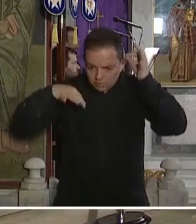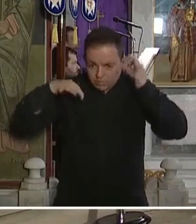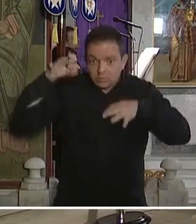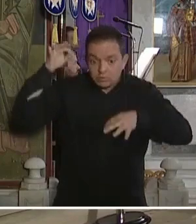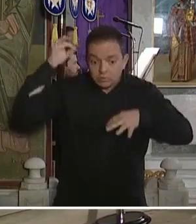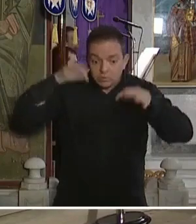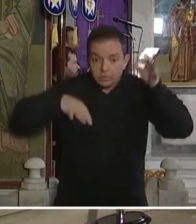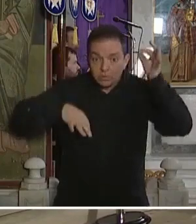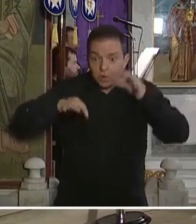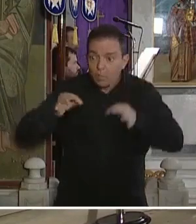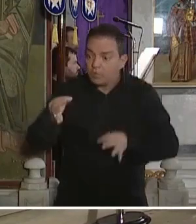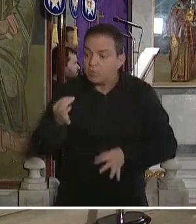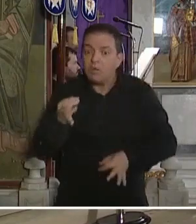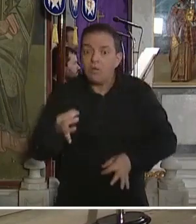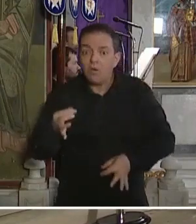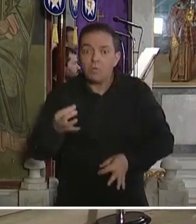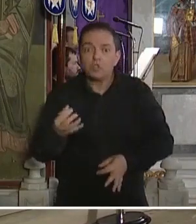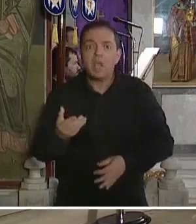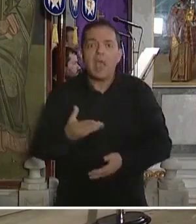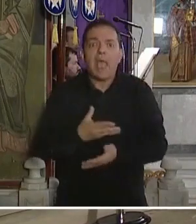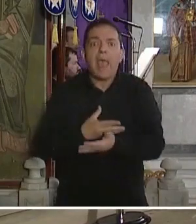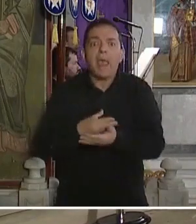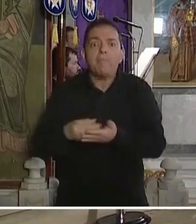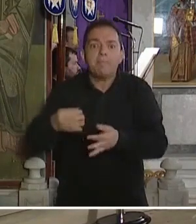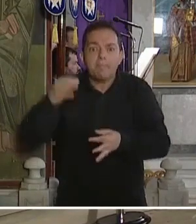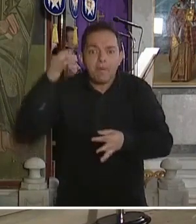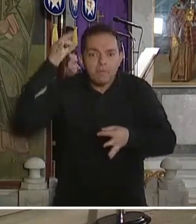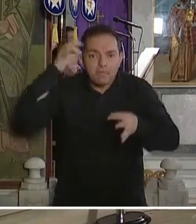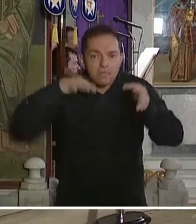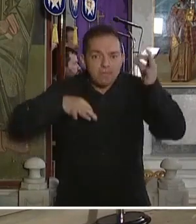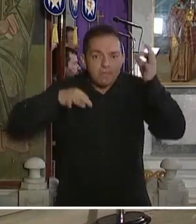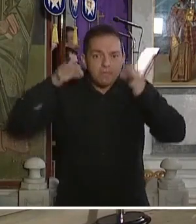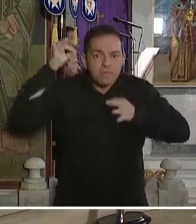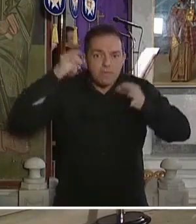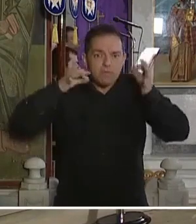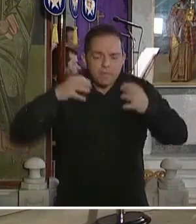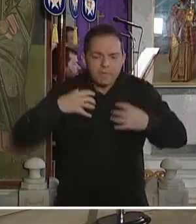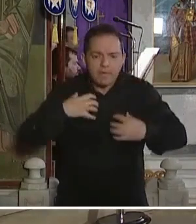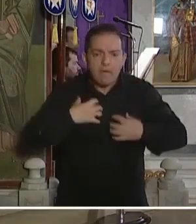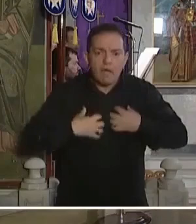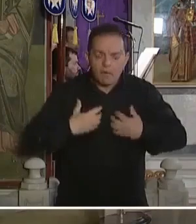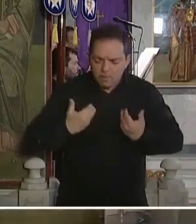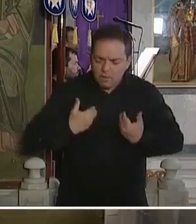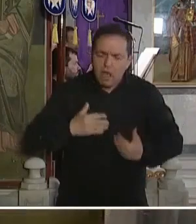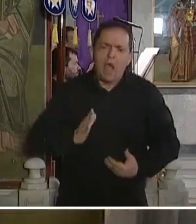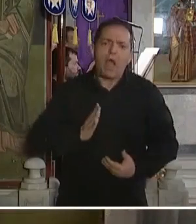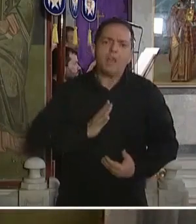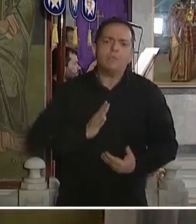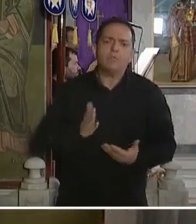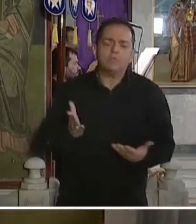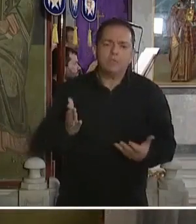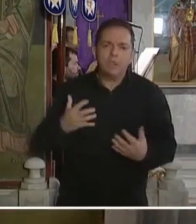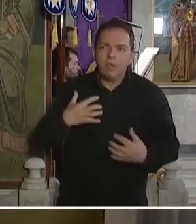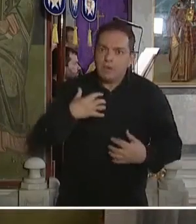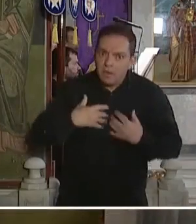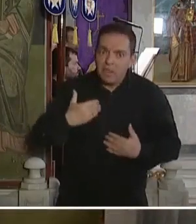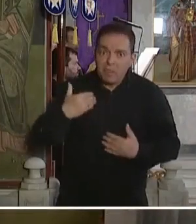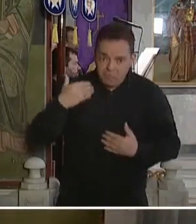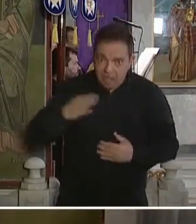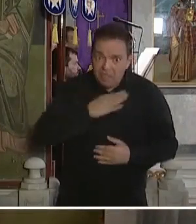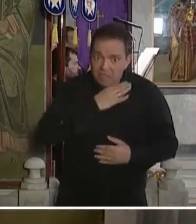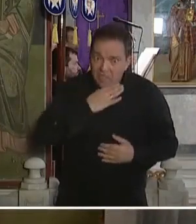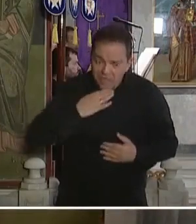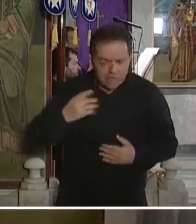αίματος. Έσταζε την αγωνία, την ανθρώπου ως άνθρωπος ζούσε για το επικείμενο